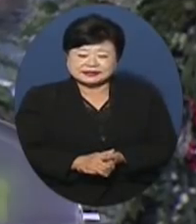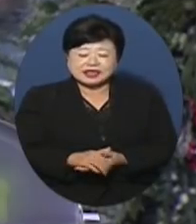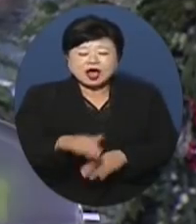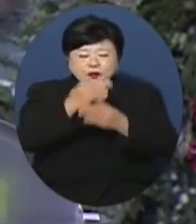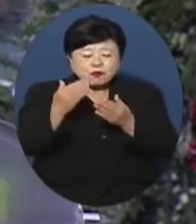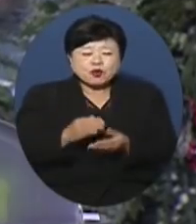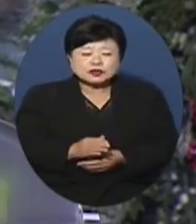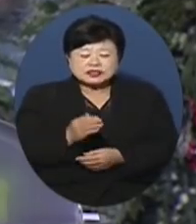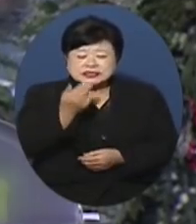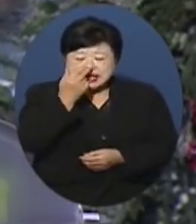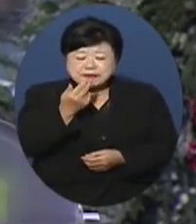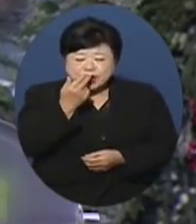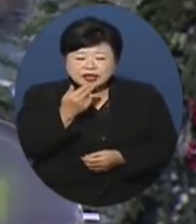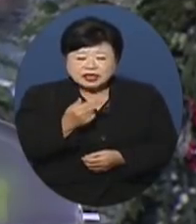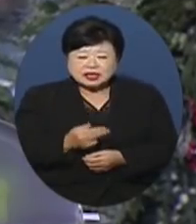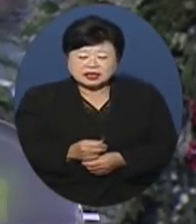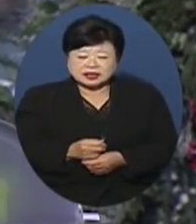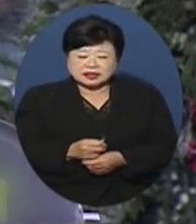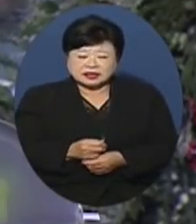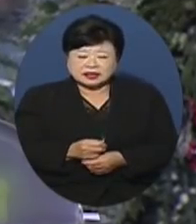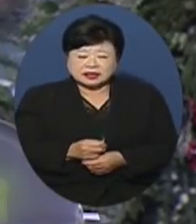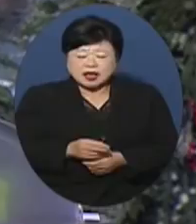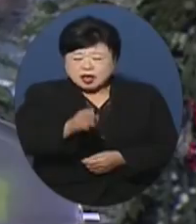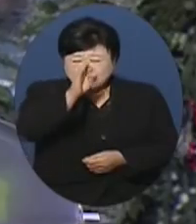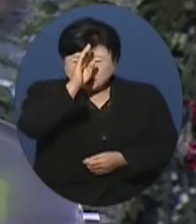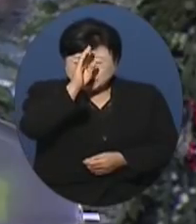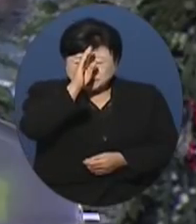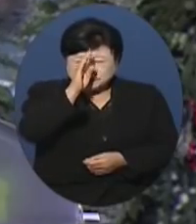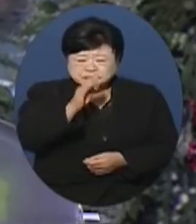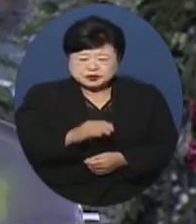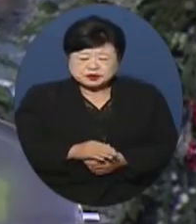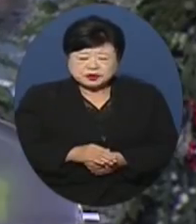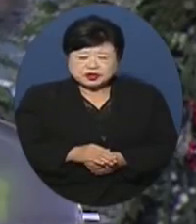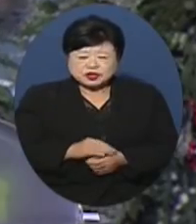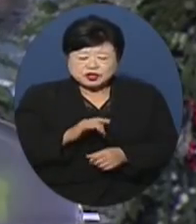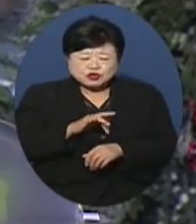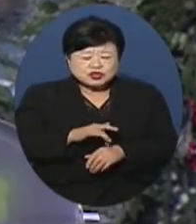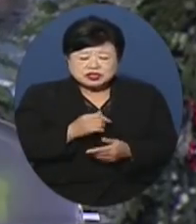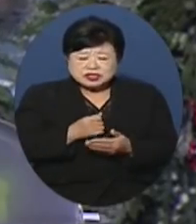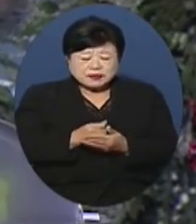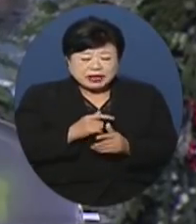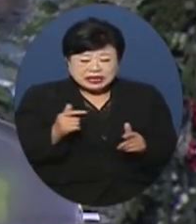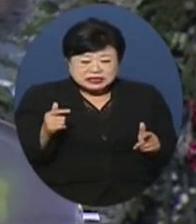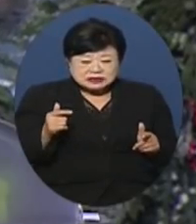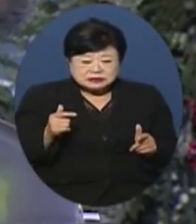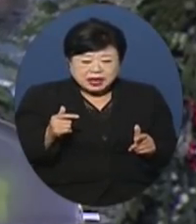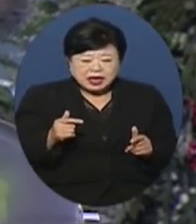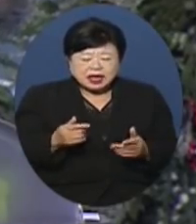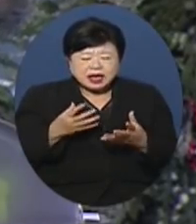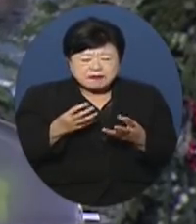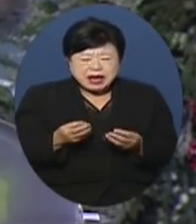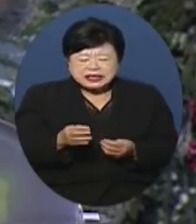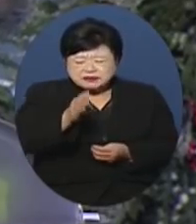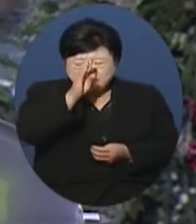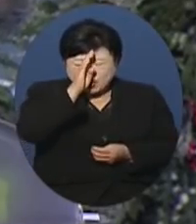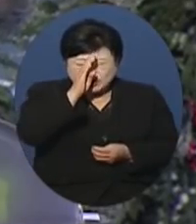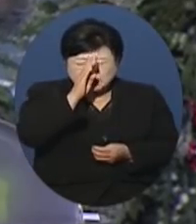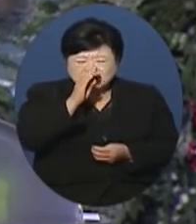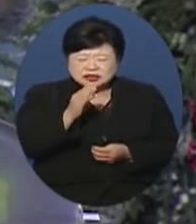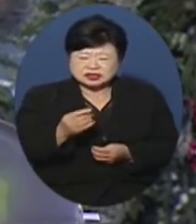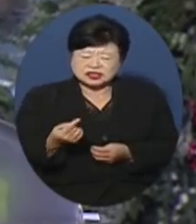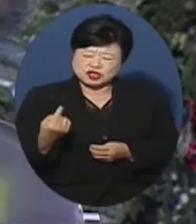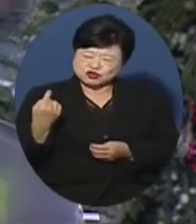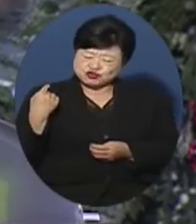모든 질병이 다 귀신이 역사하는 것은 아니지만 많은 경우 질병의 배후에